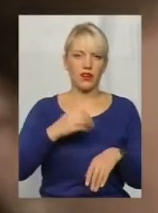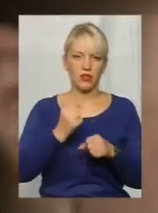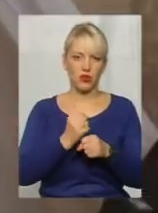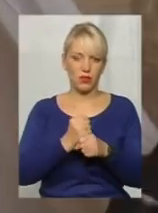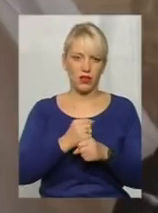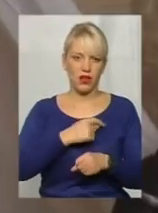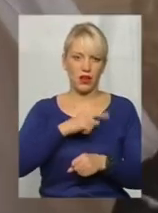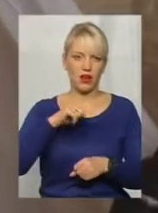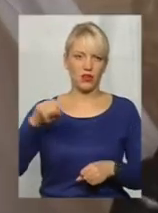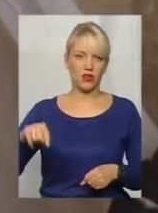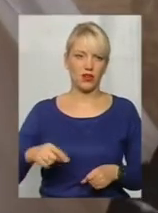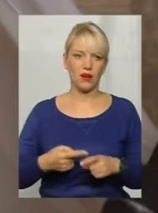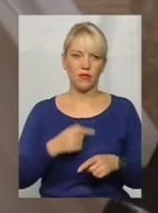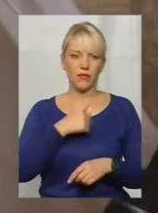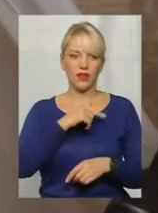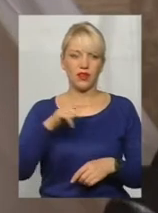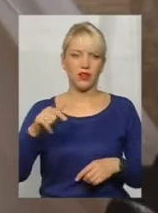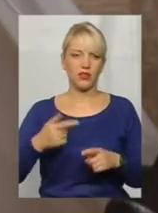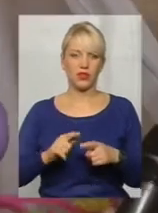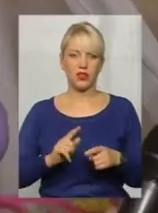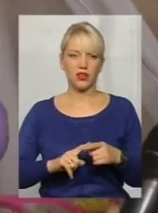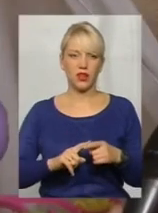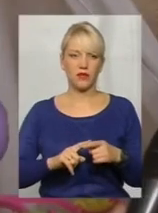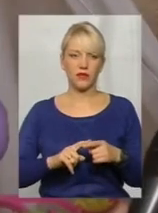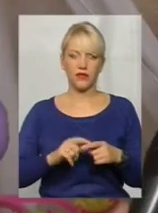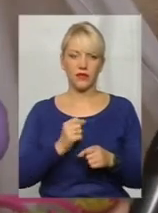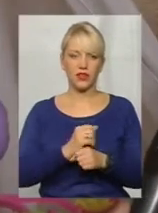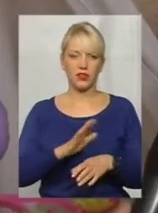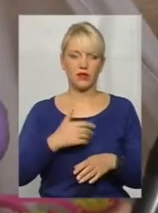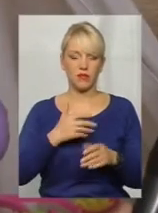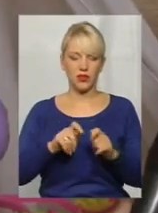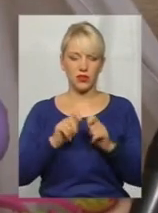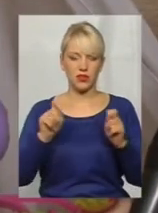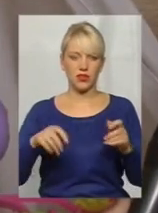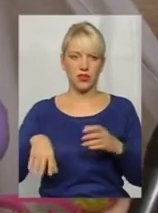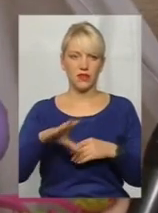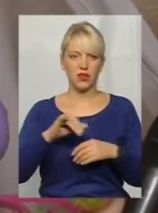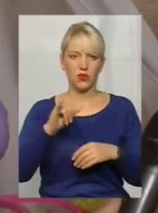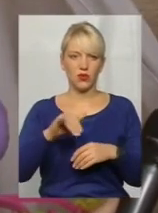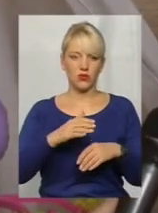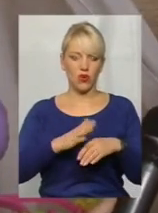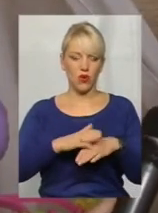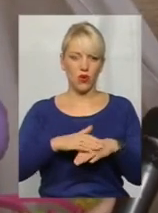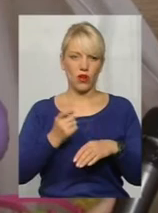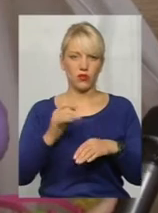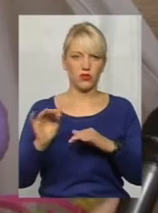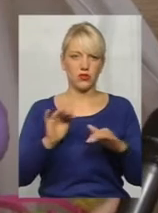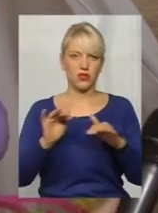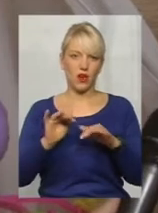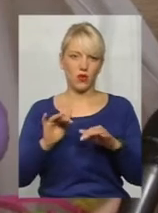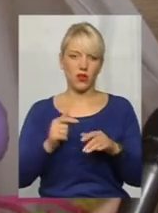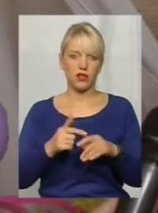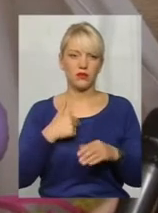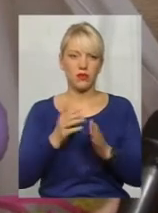кардіограму. Кардіограма сказала, що в неї апарат не писав. Ми розкрили все, в нього ніби рука тако зарухалася.